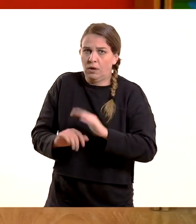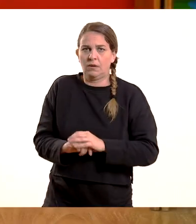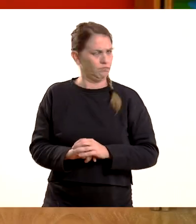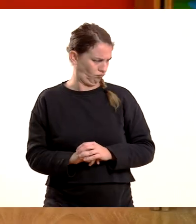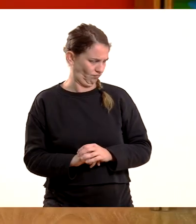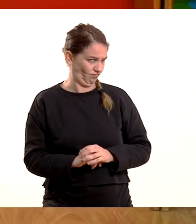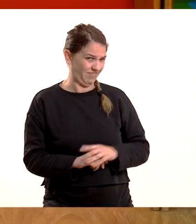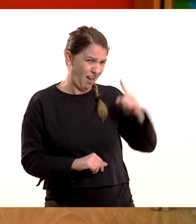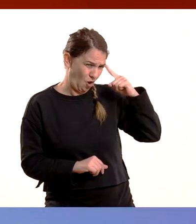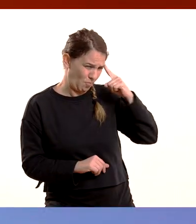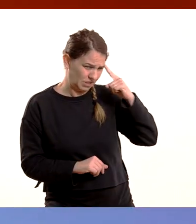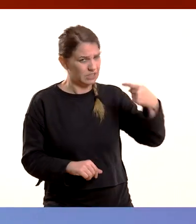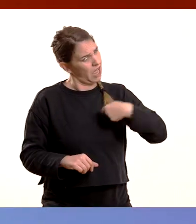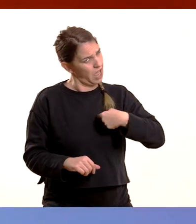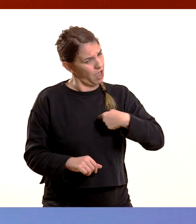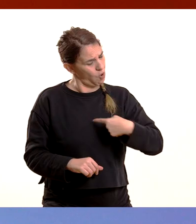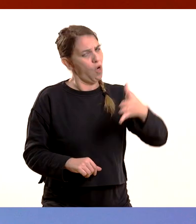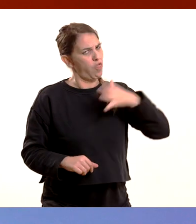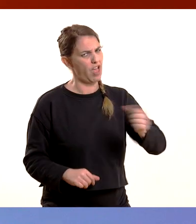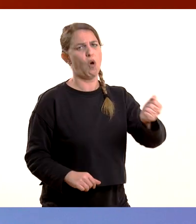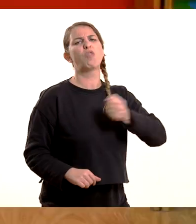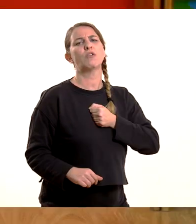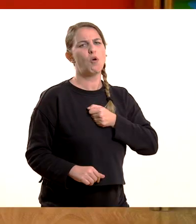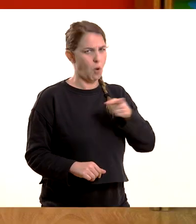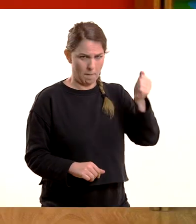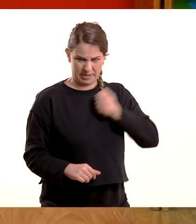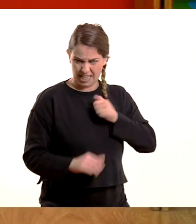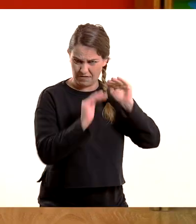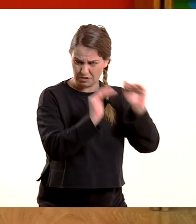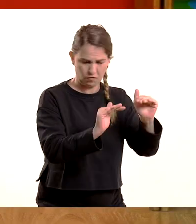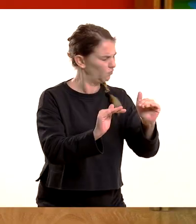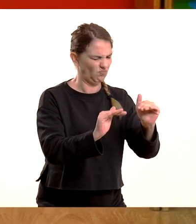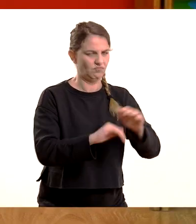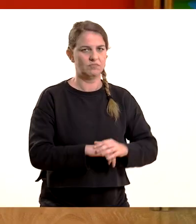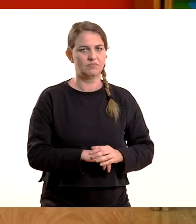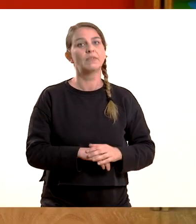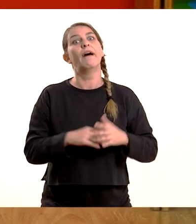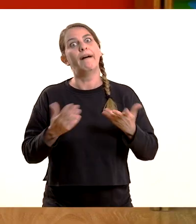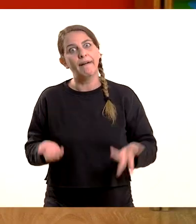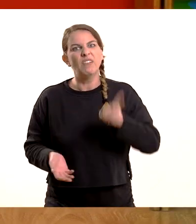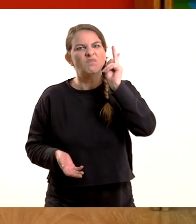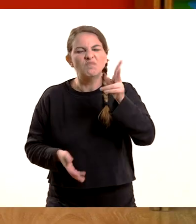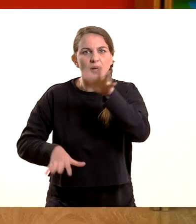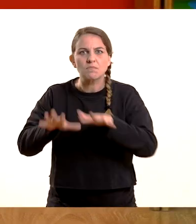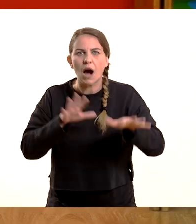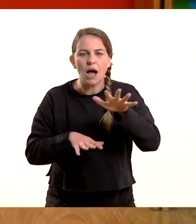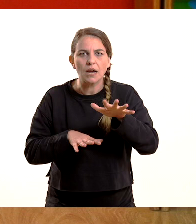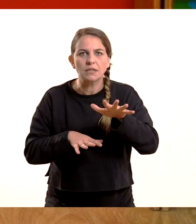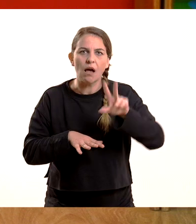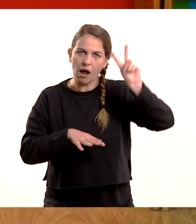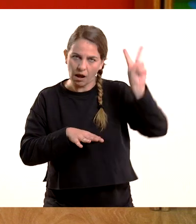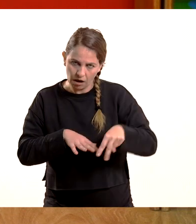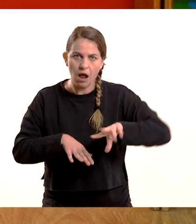«Νομίζεις, αυτό το τραγούδι θα γίνει δικό μου!» Και η μάγισσα άρπαξε τις